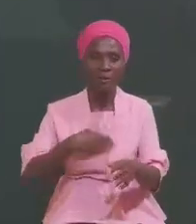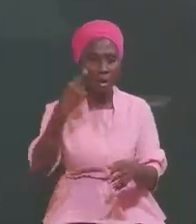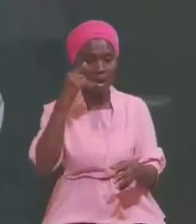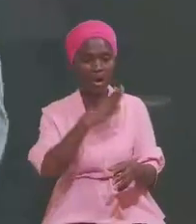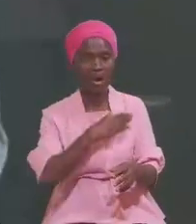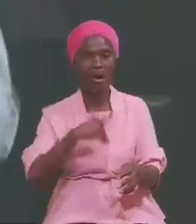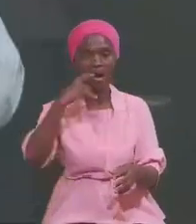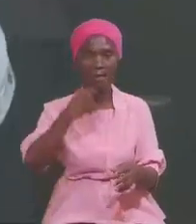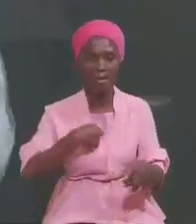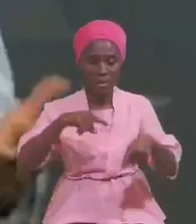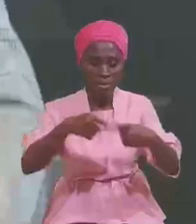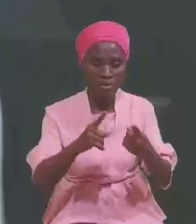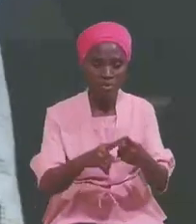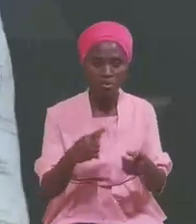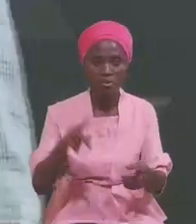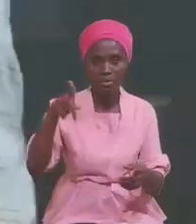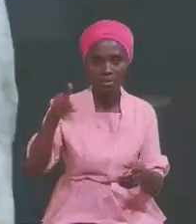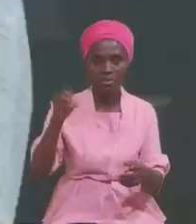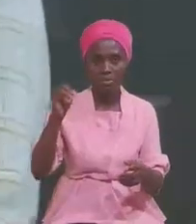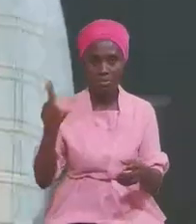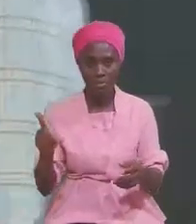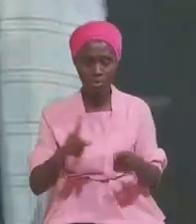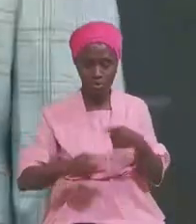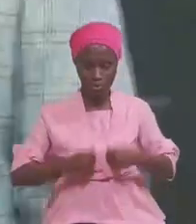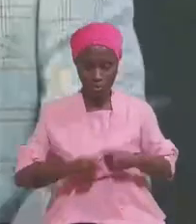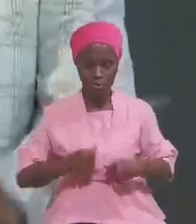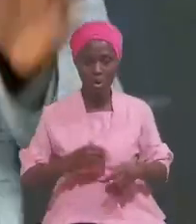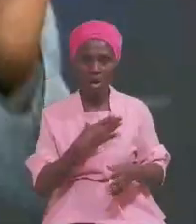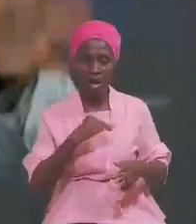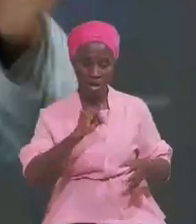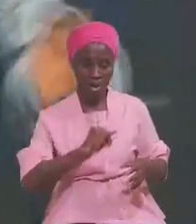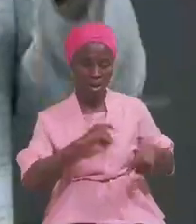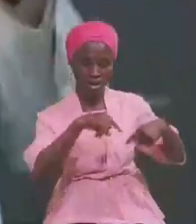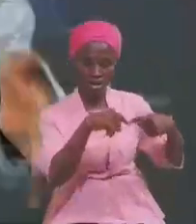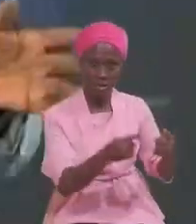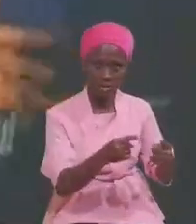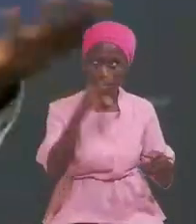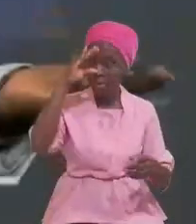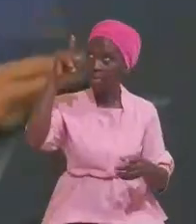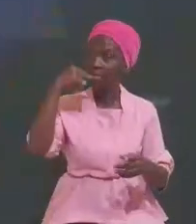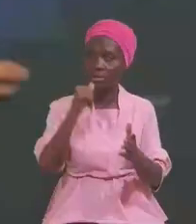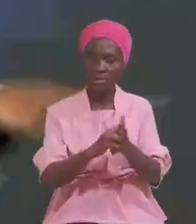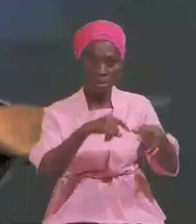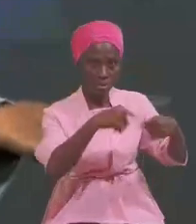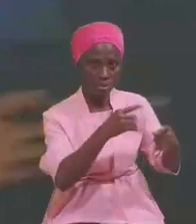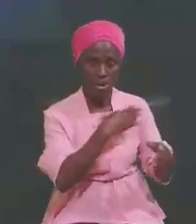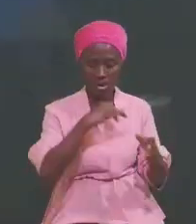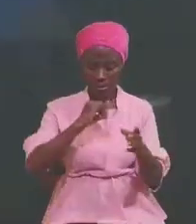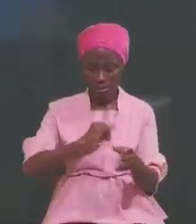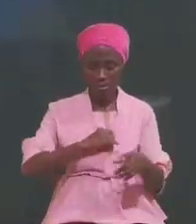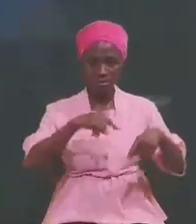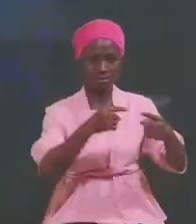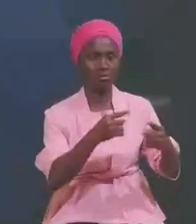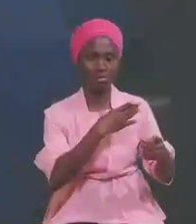lave-toi. J'y suis allé. Il dit, va. J'y suis allé. Je me suis lavé et